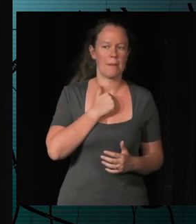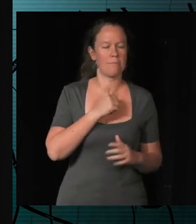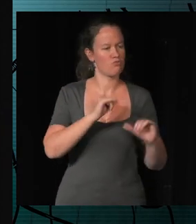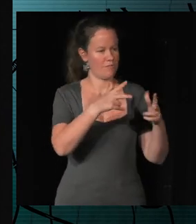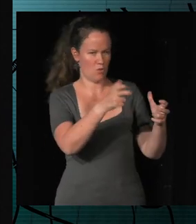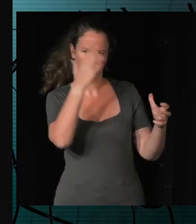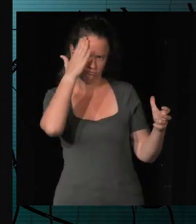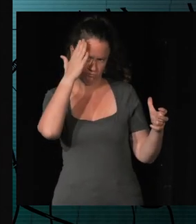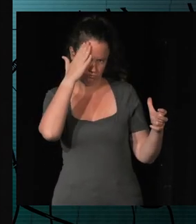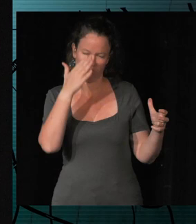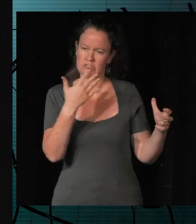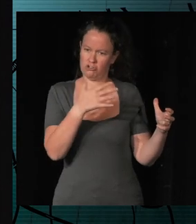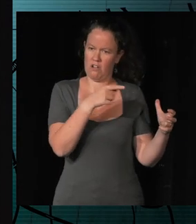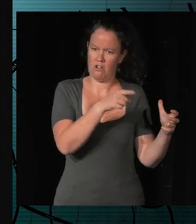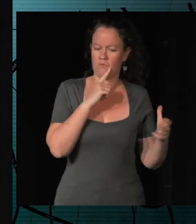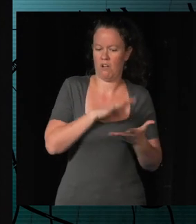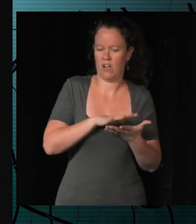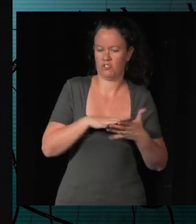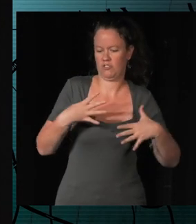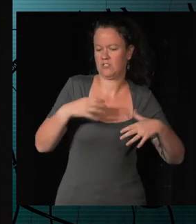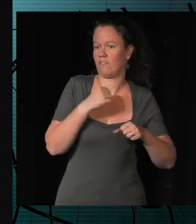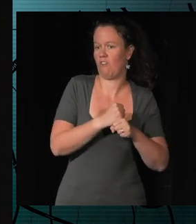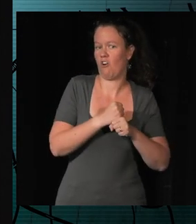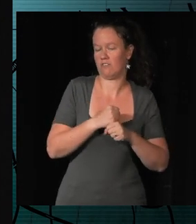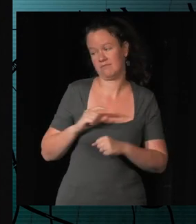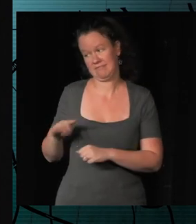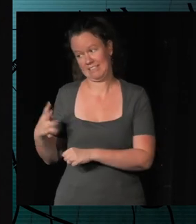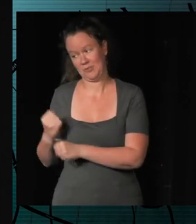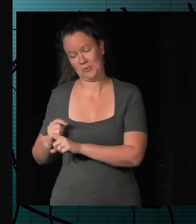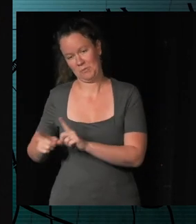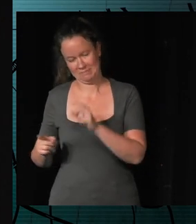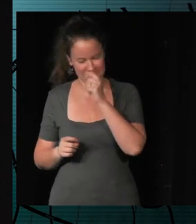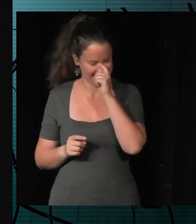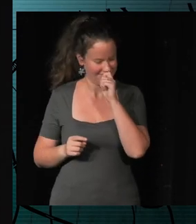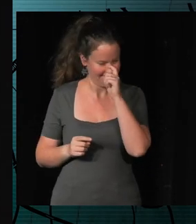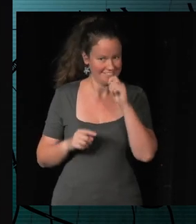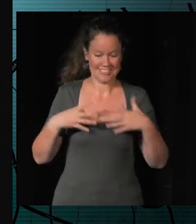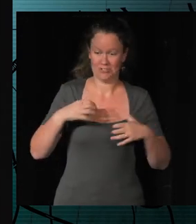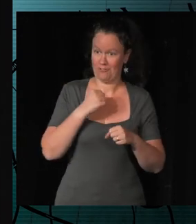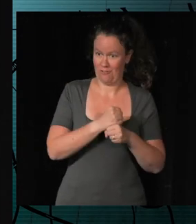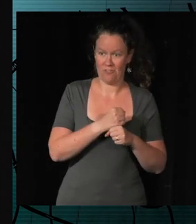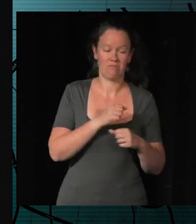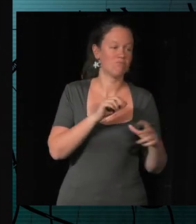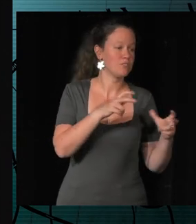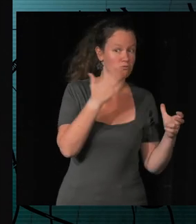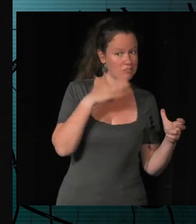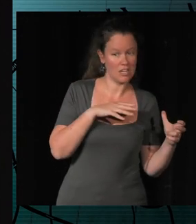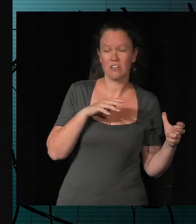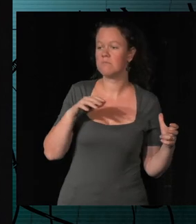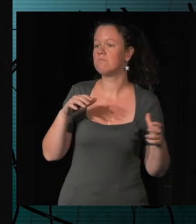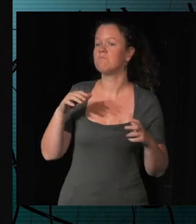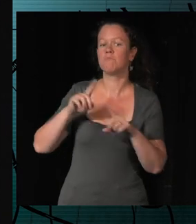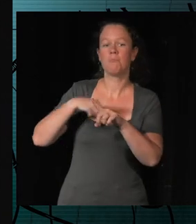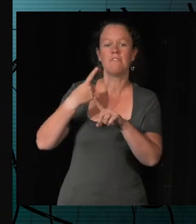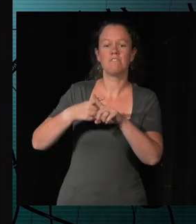vidéos quand le film est sorti parce que j'avais 19 ans pas 14 et euh je suis allée voir le film parce que j'allais voir tous les films tous les gros blockbusters